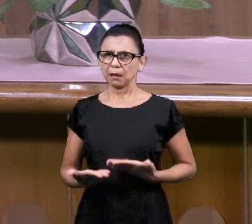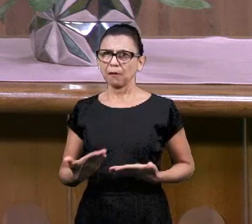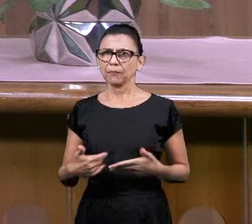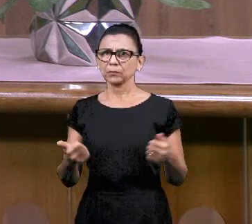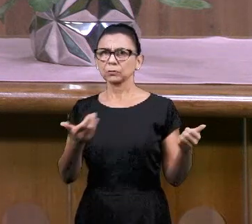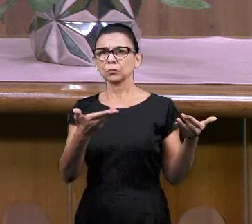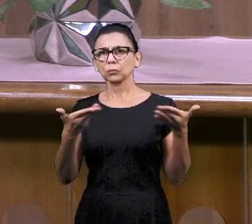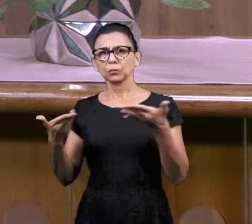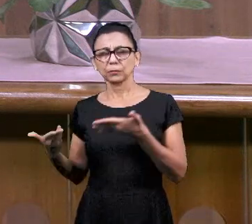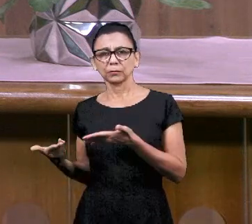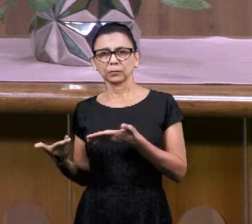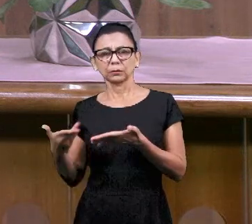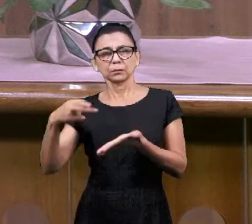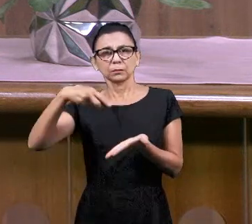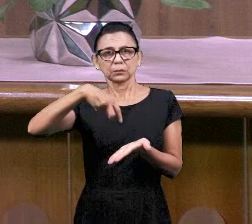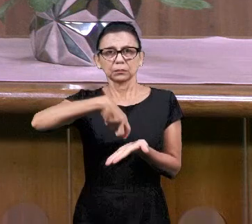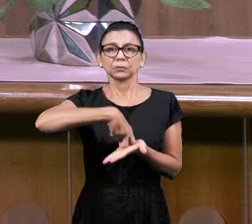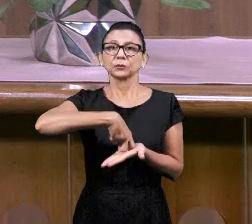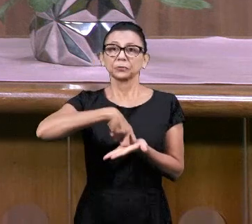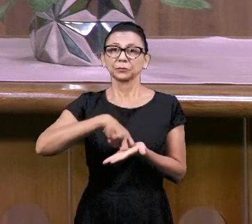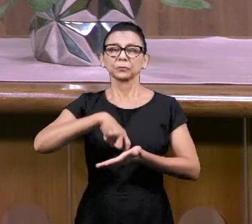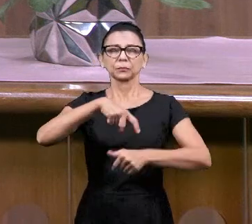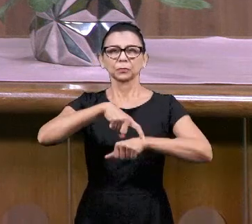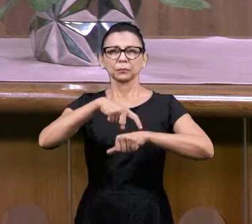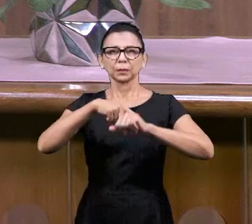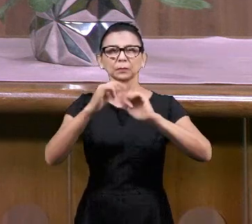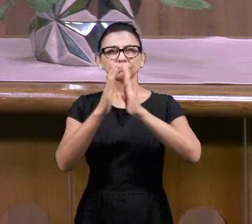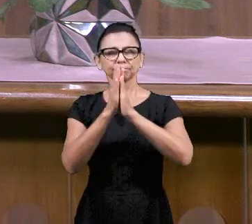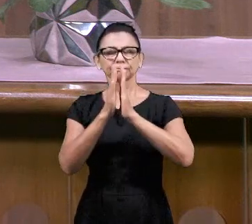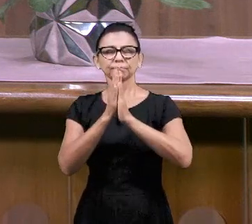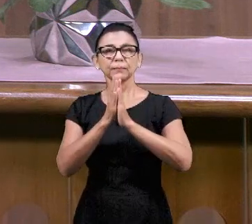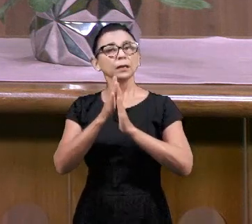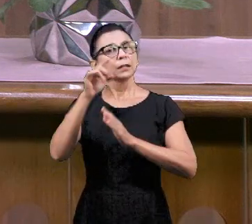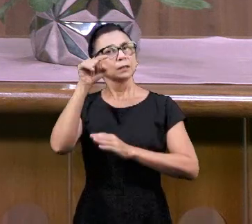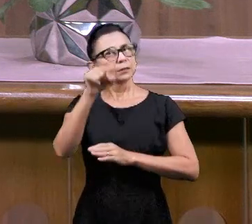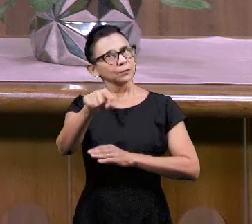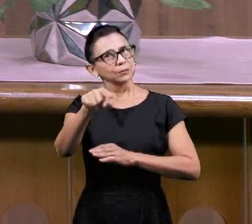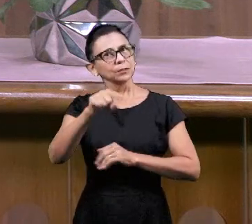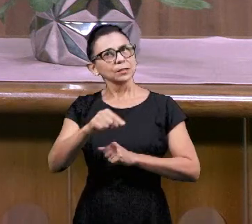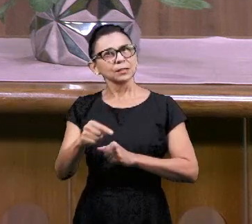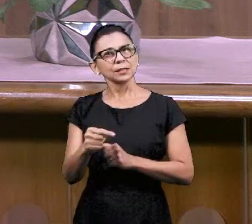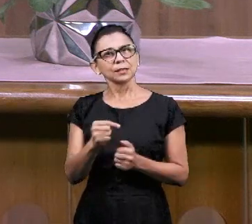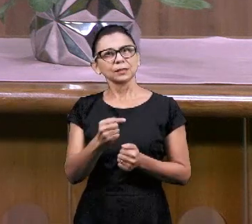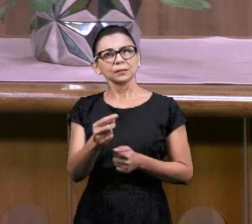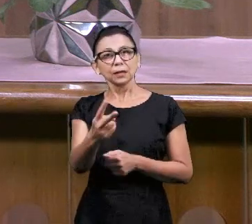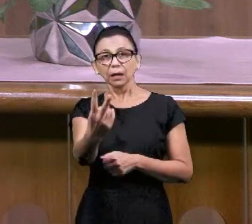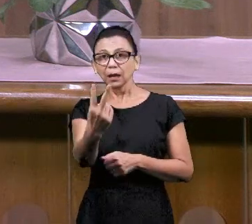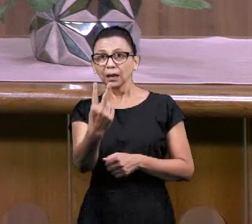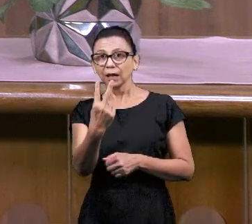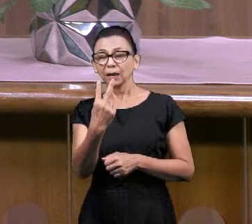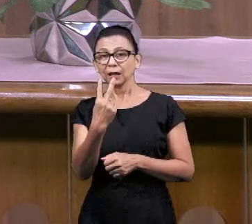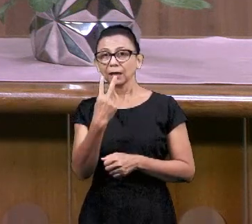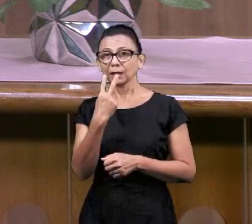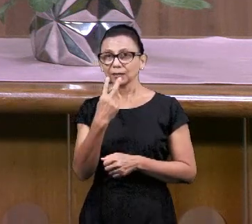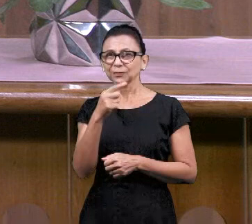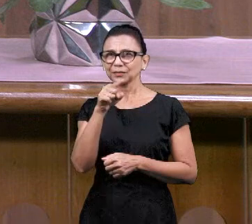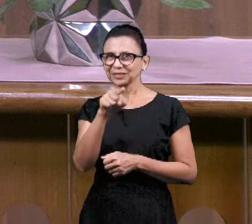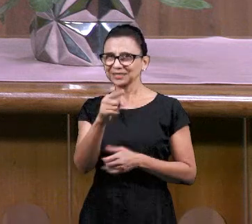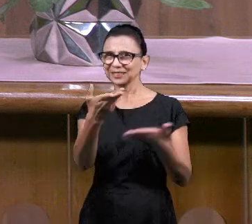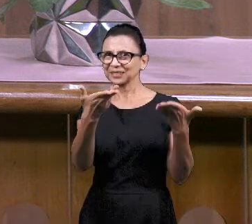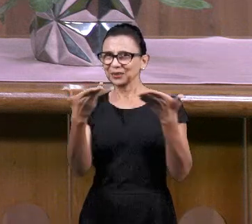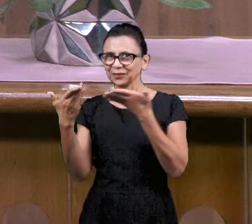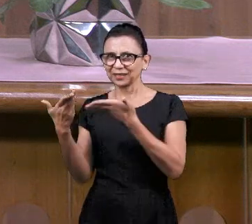à genoux pour ce moment de prière. Mais vous qui arrivez maintenant, nous pouvons dire, vous êtes notre invité. Si